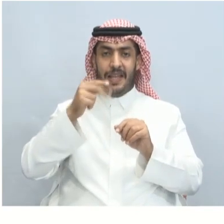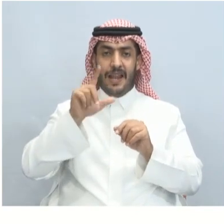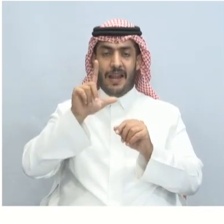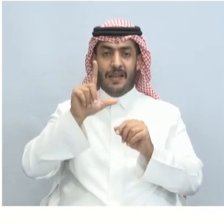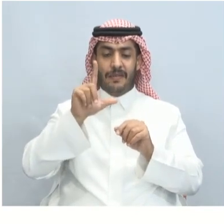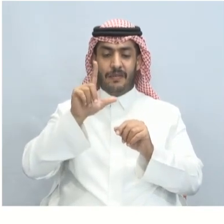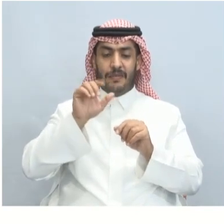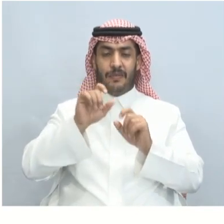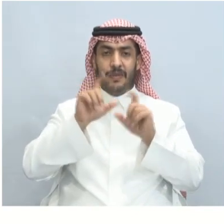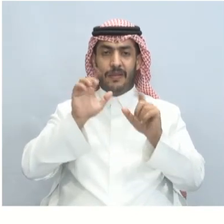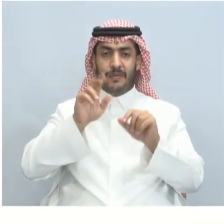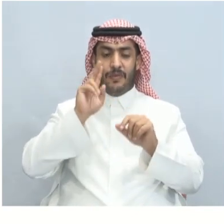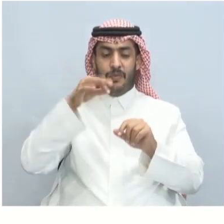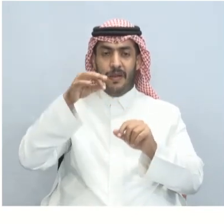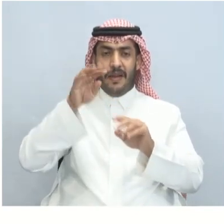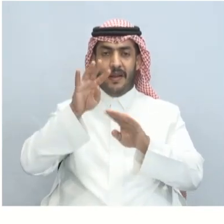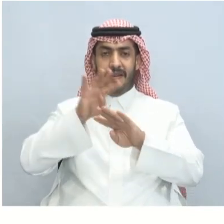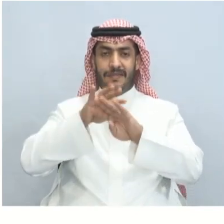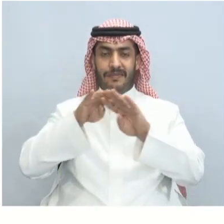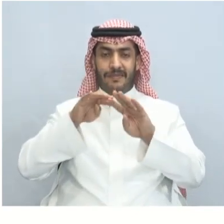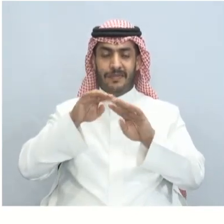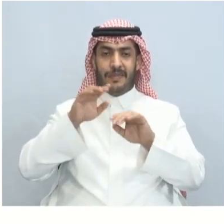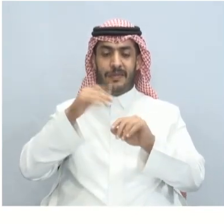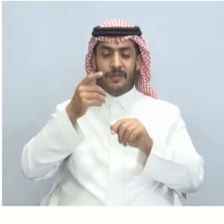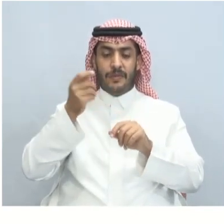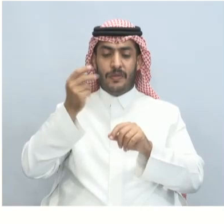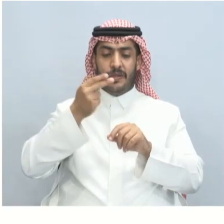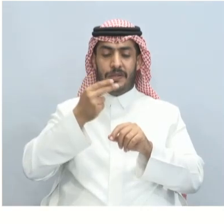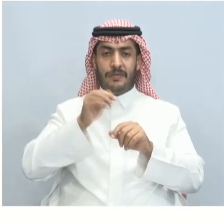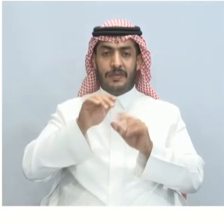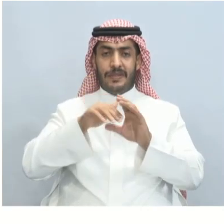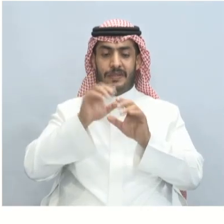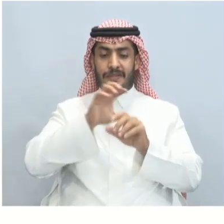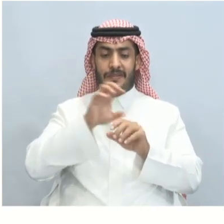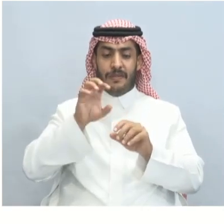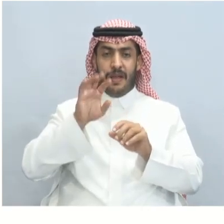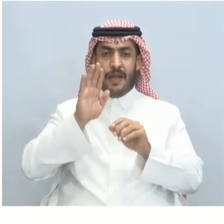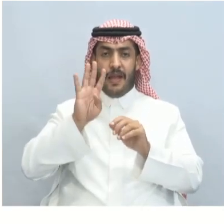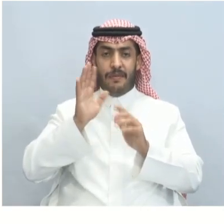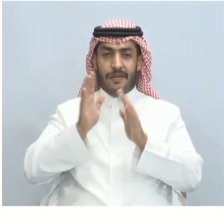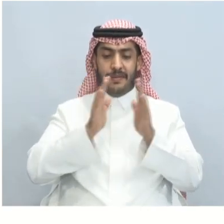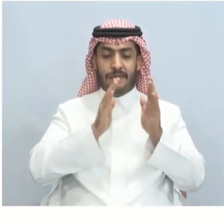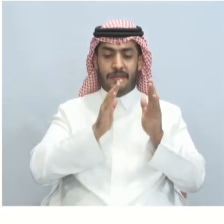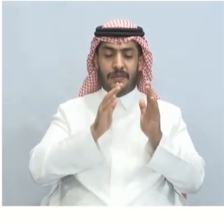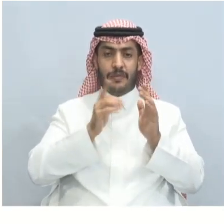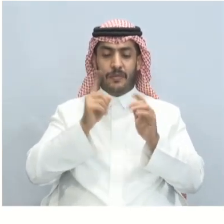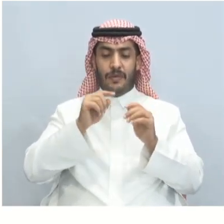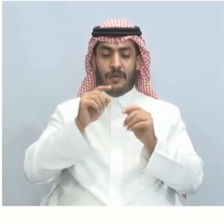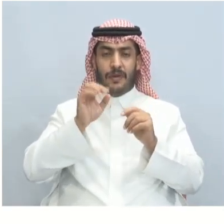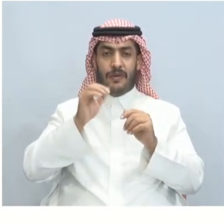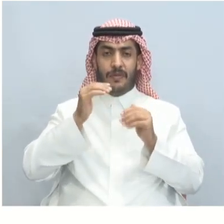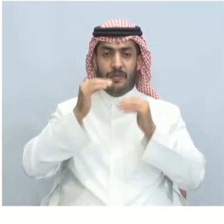لام المبين على ورقه رسم بياني ثم ارسم صورته بالانسحاب اربع وحدات الى اليسار